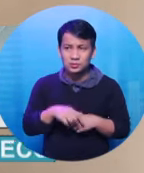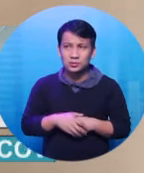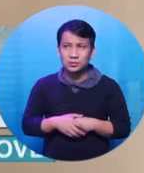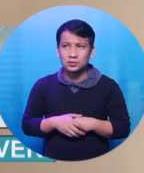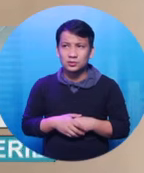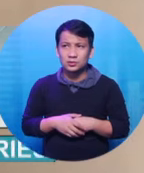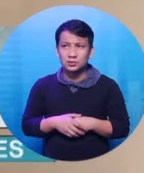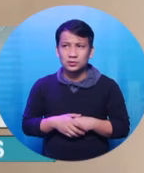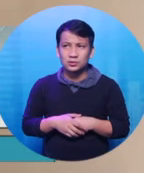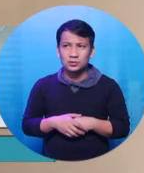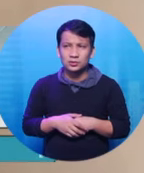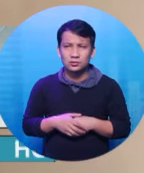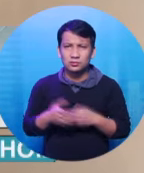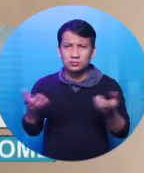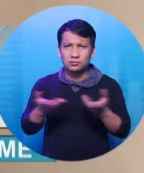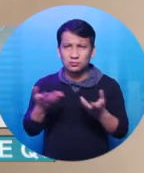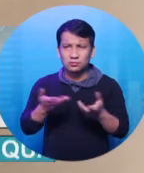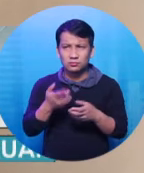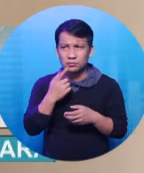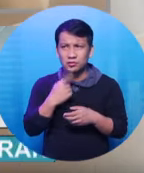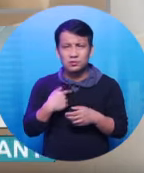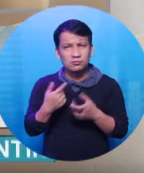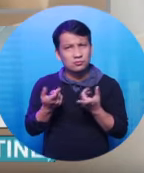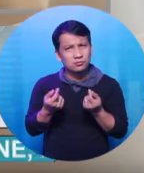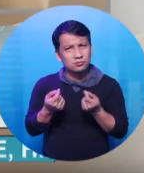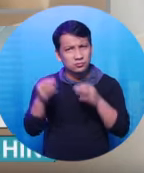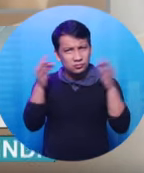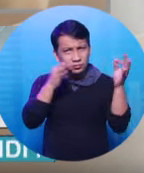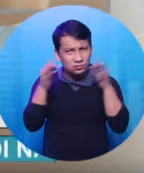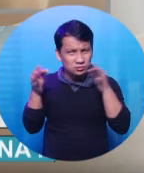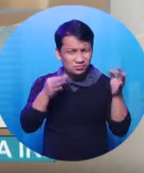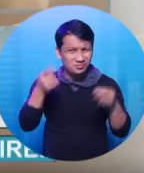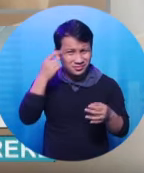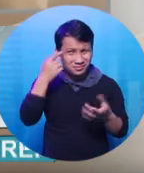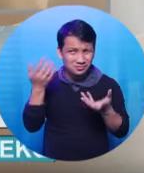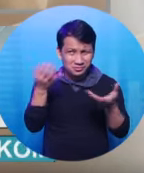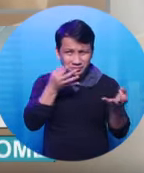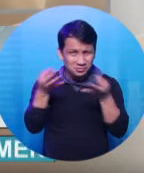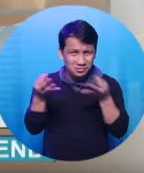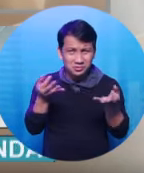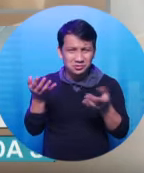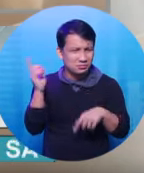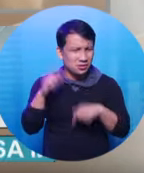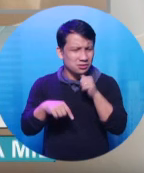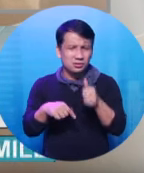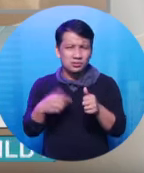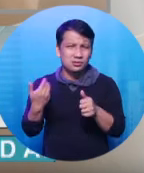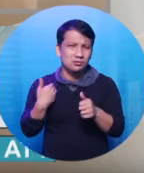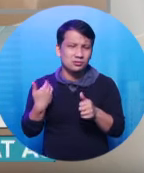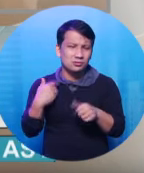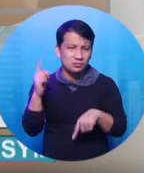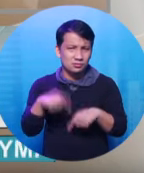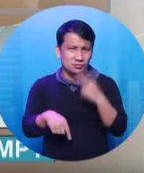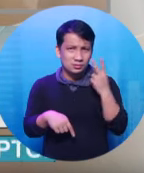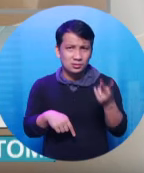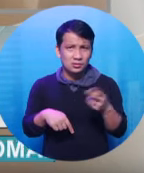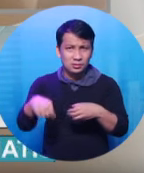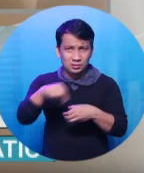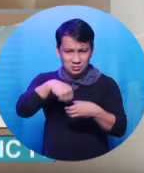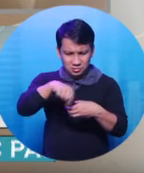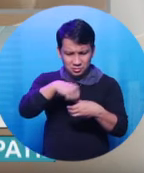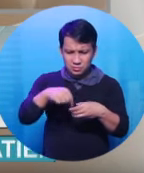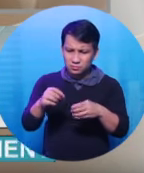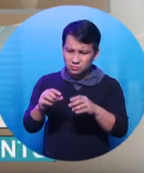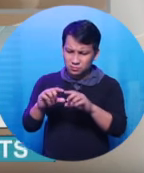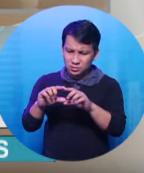inyo. Nakainom ho ba siya? Ito ba yung nagda-drug sa pagkakaalam niyo? Hindi po, pero may nakita po kung tinimpla niya na